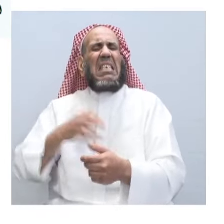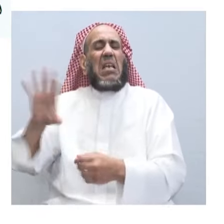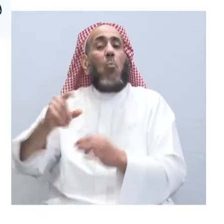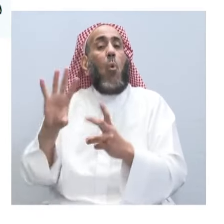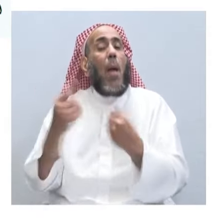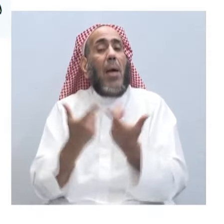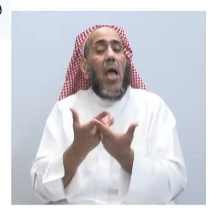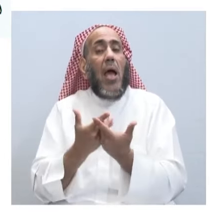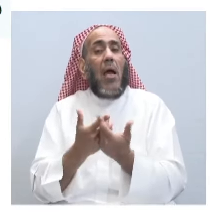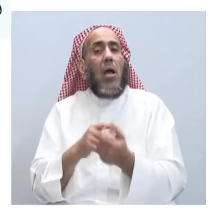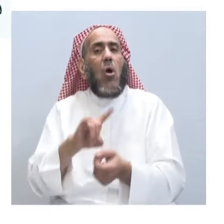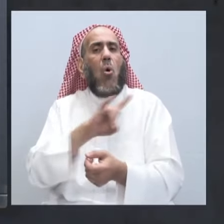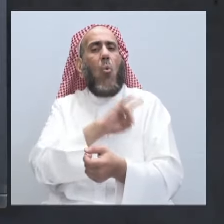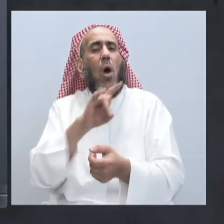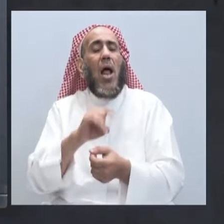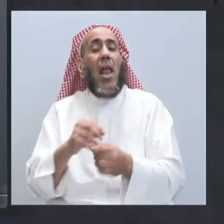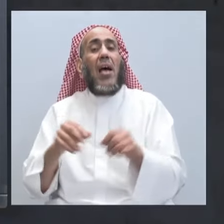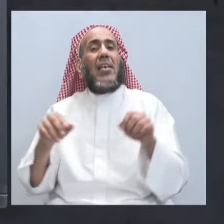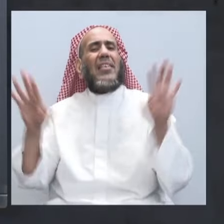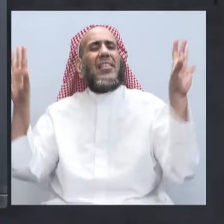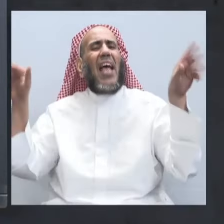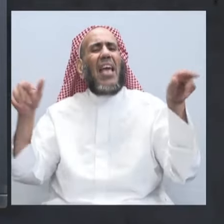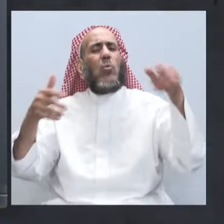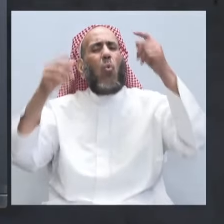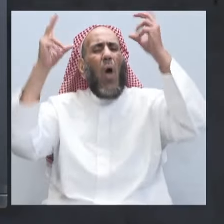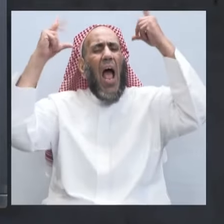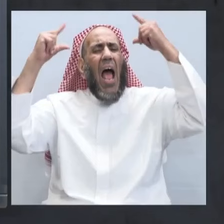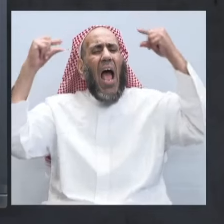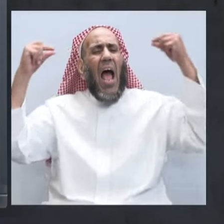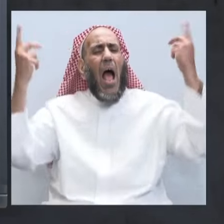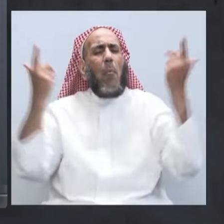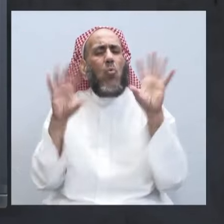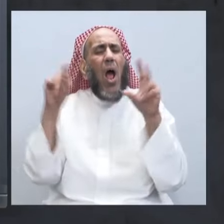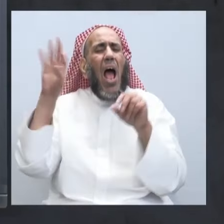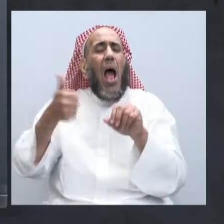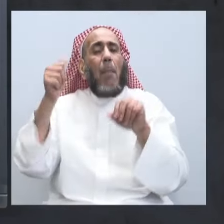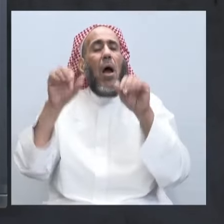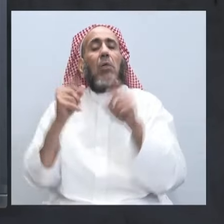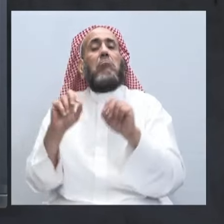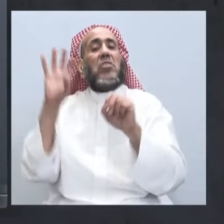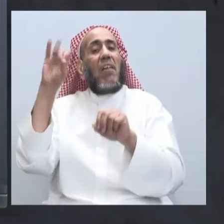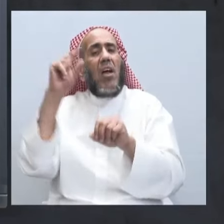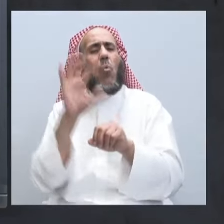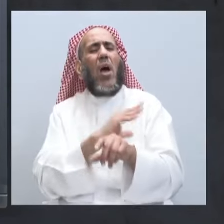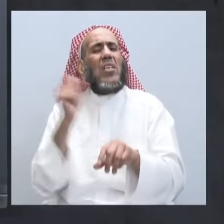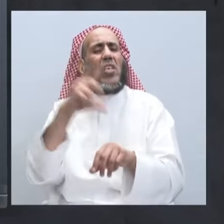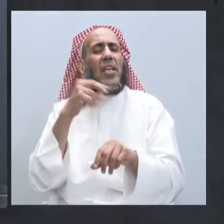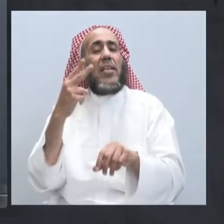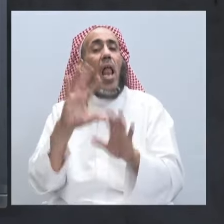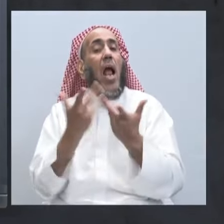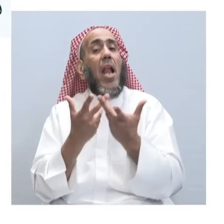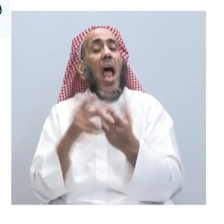وهي ولا ها مت ما هو هامه صفر واضح